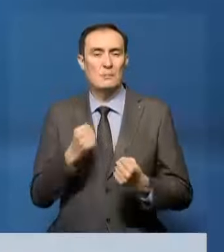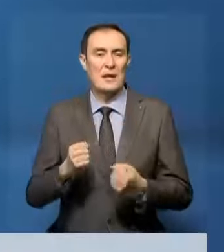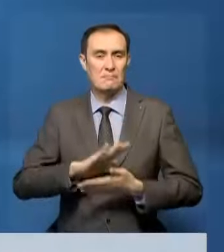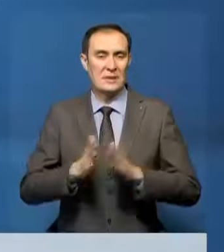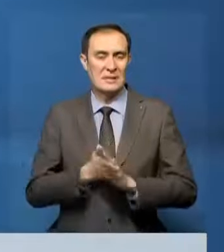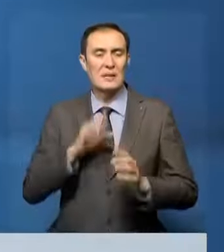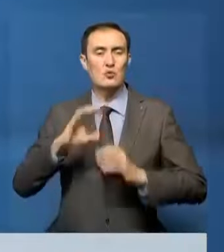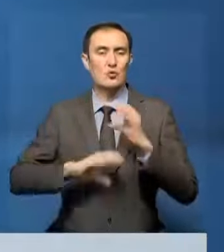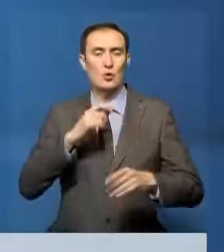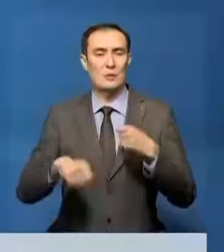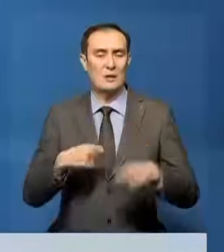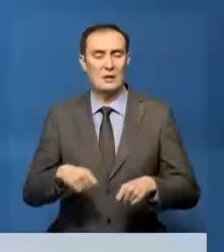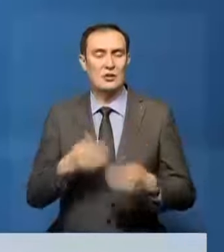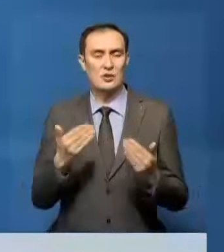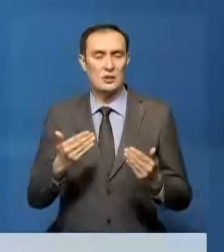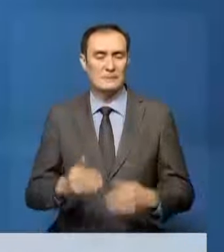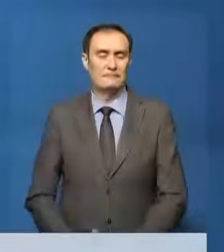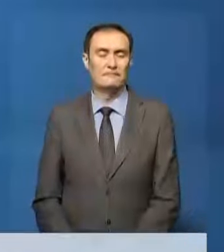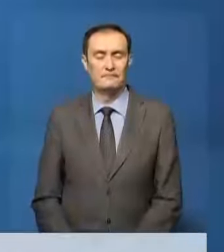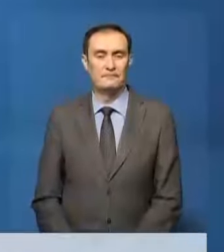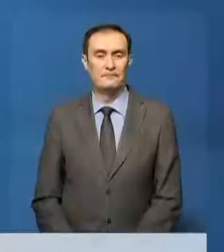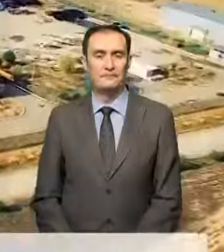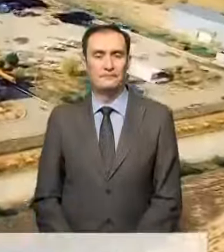свои позиции на мировом рынке, в следующем материале.